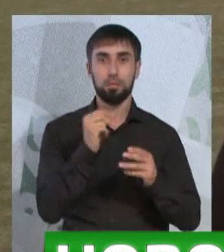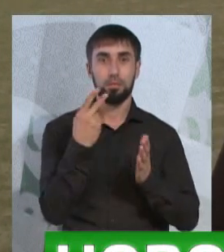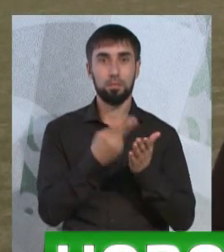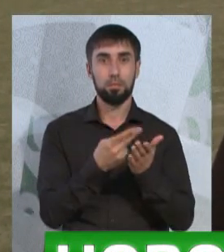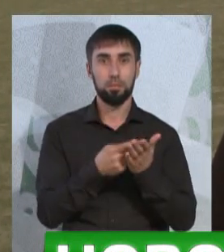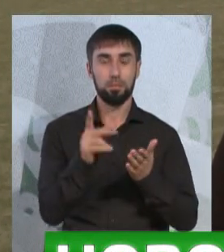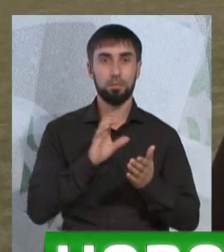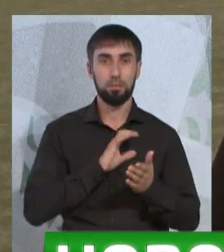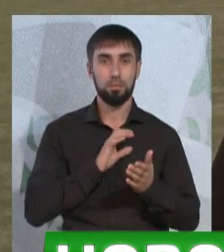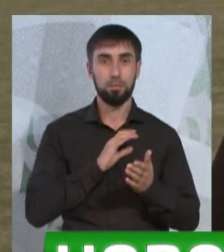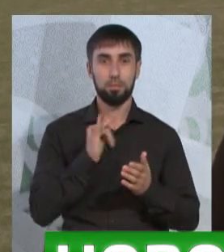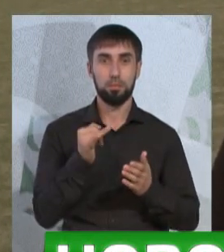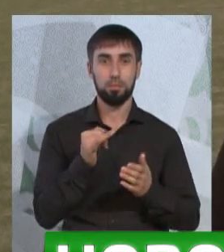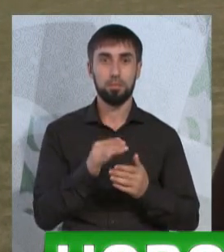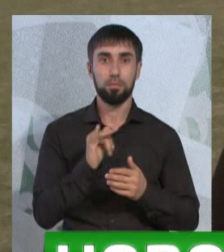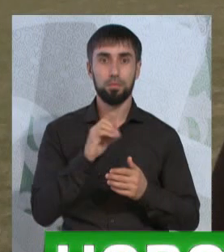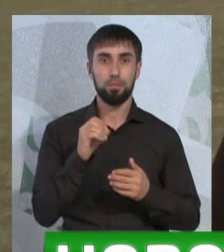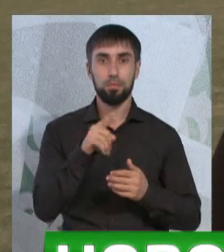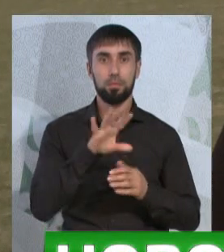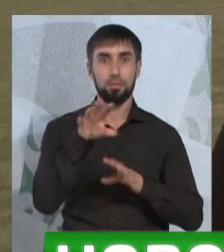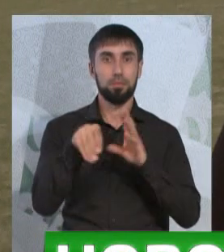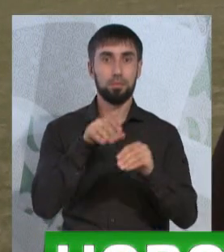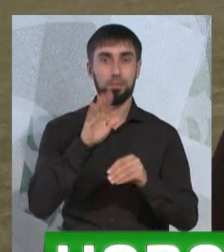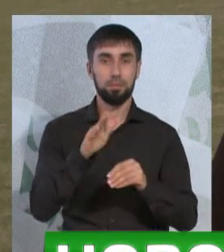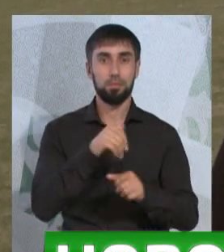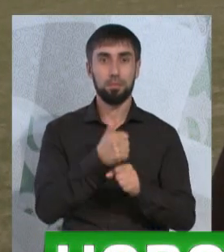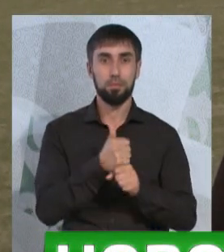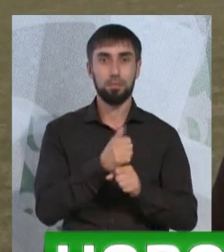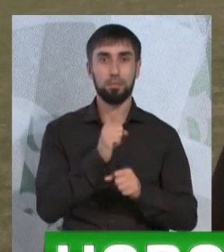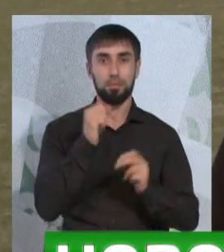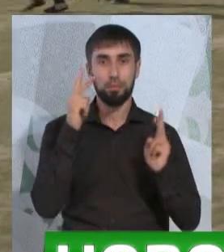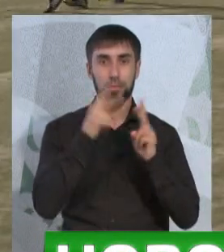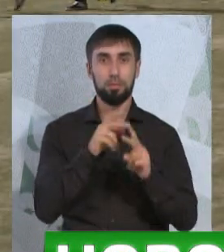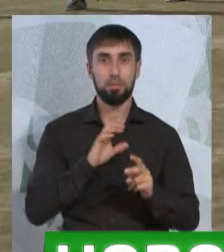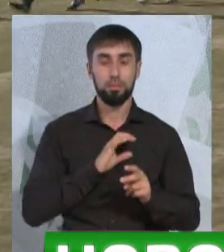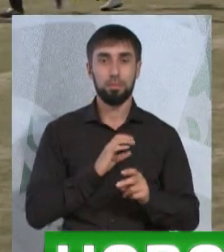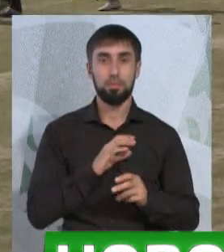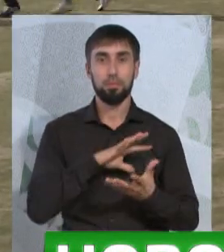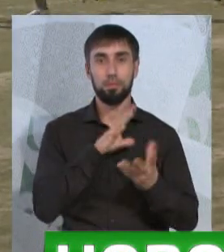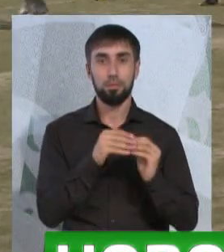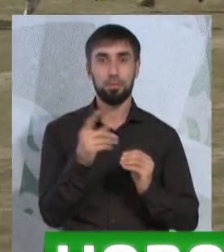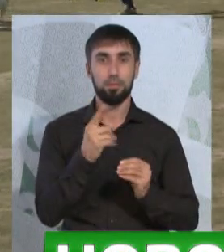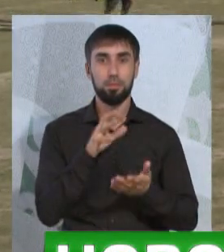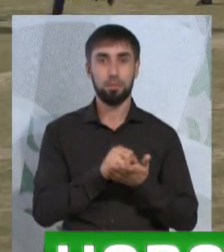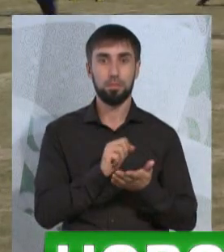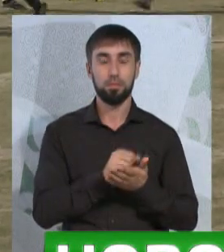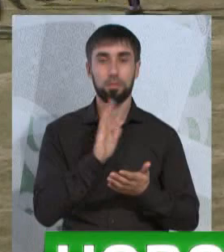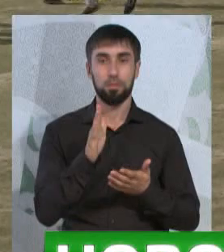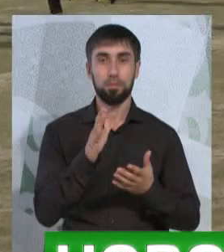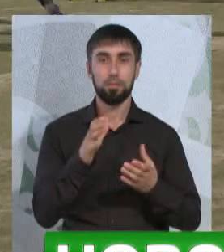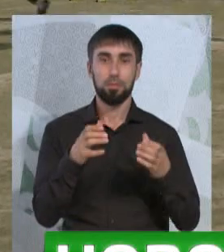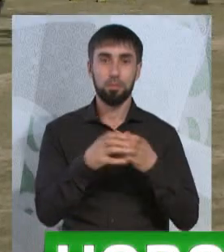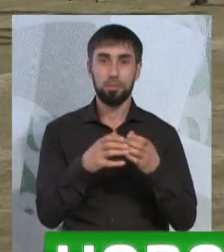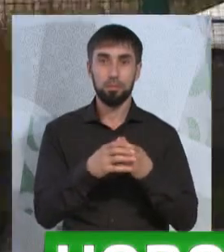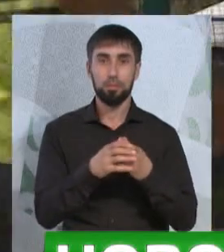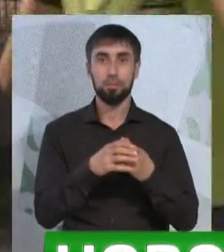просмотр и уже зачисляться в главную академию «Спартака». По итогам первых занятий будут формироваться